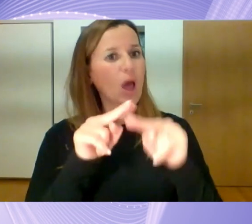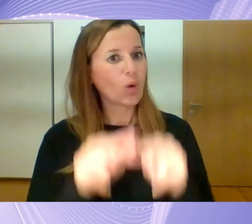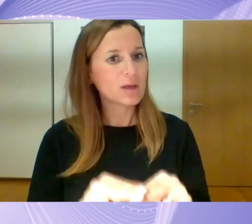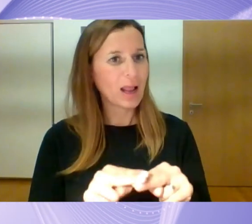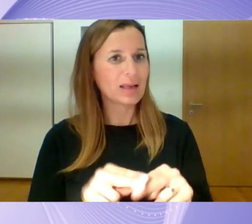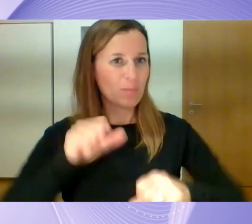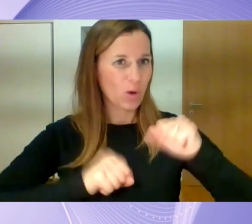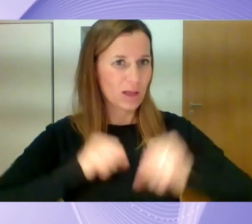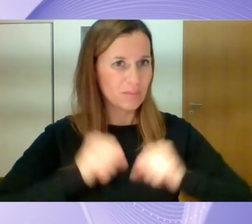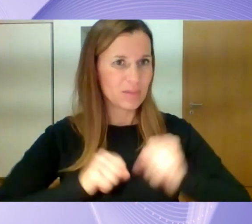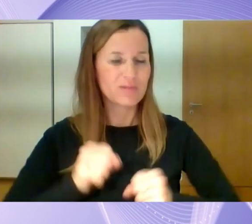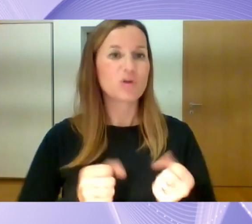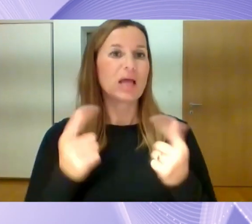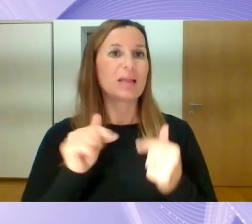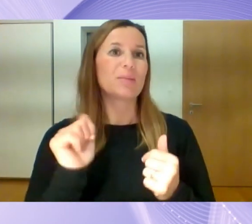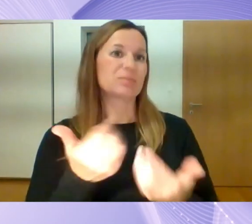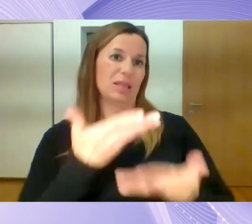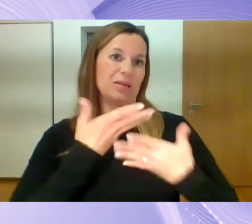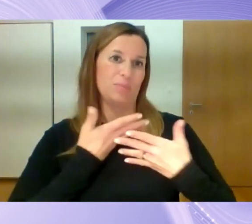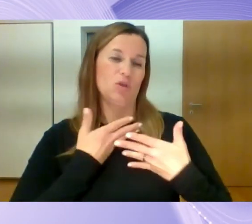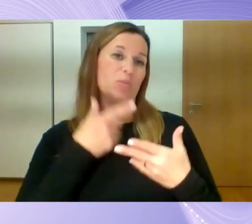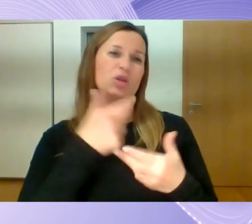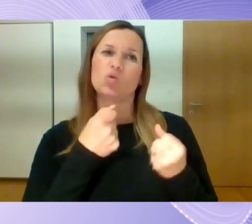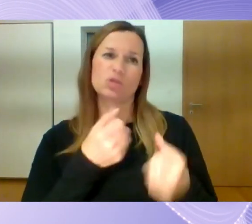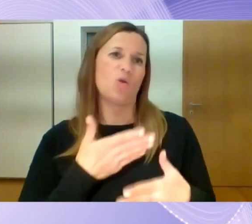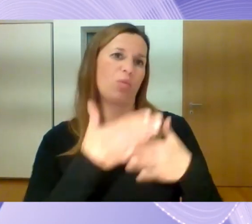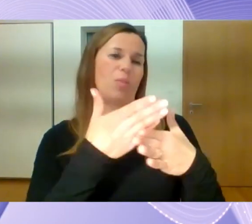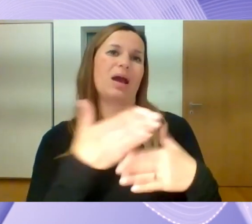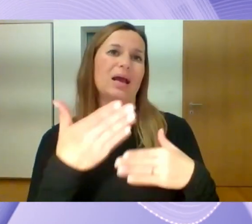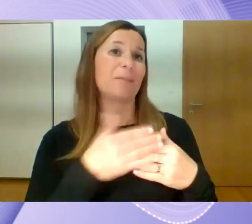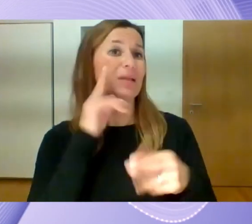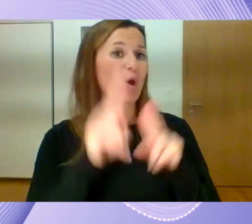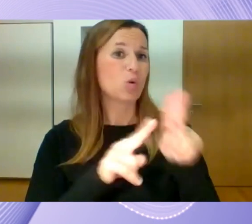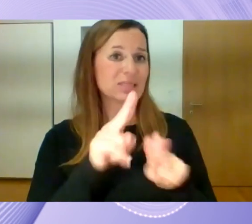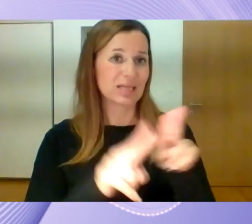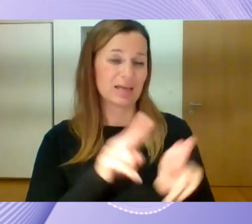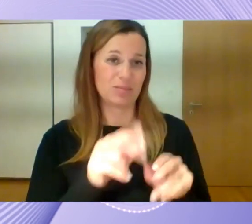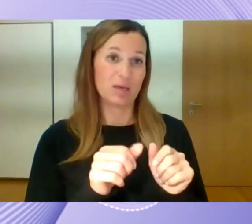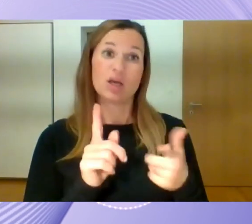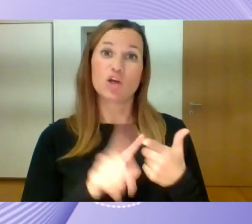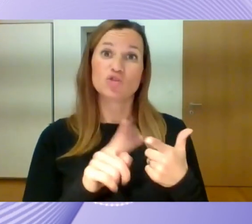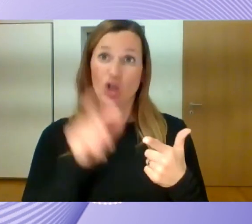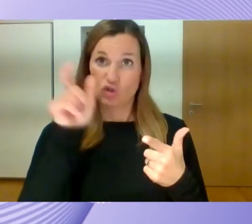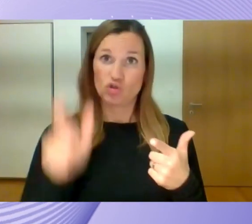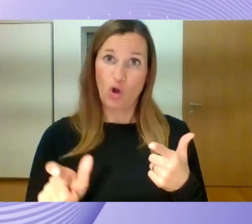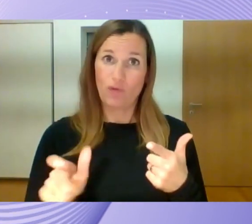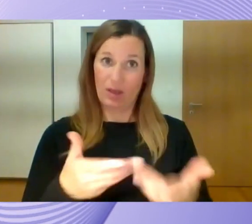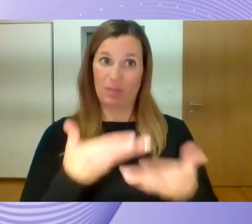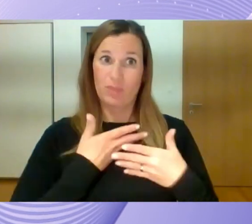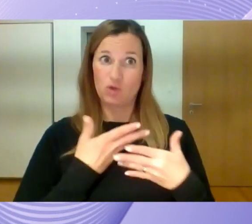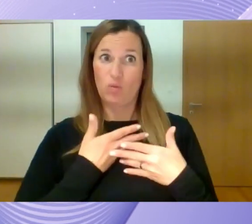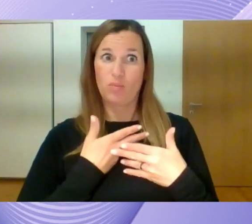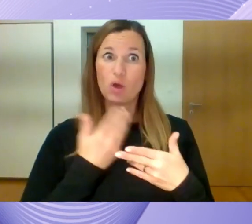da jo spet pridobi. In to zelo pomaga tudi pri oskrbi sami, zato ker če človek pridobi vsaj